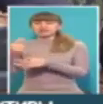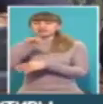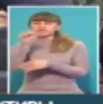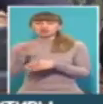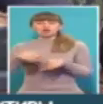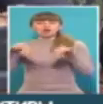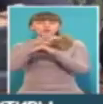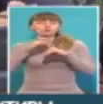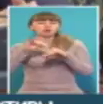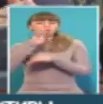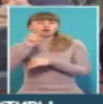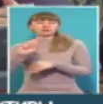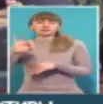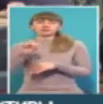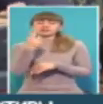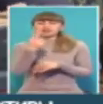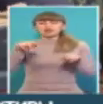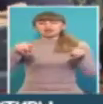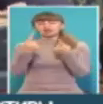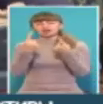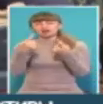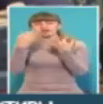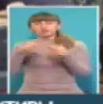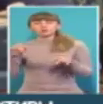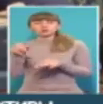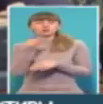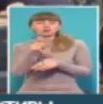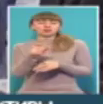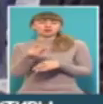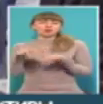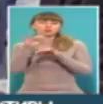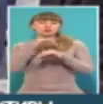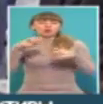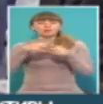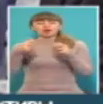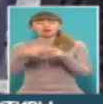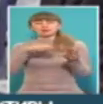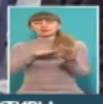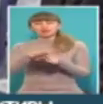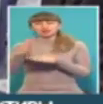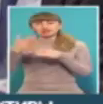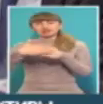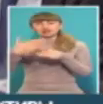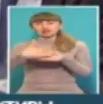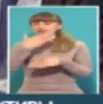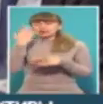Говорили о том, как социально реабилитировать освободившихся из колоний, и поднимали проблемы исполнения наказаний,